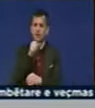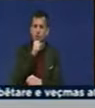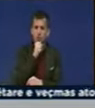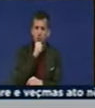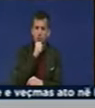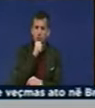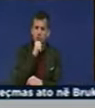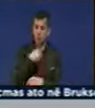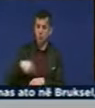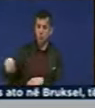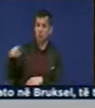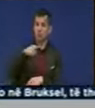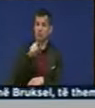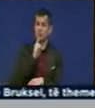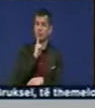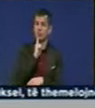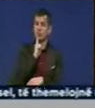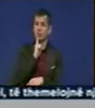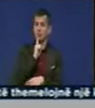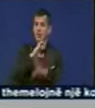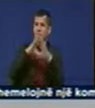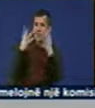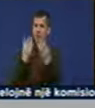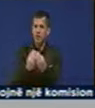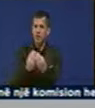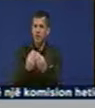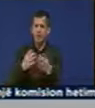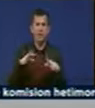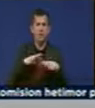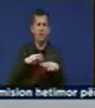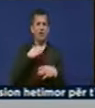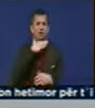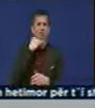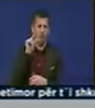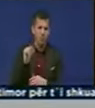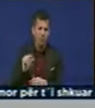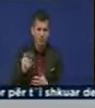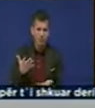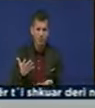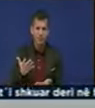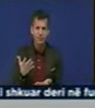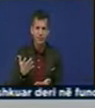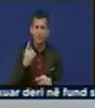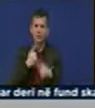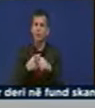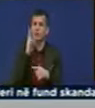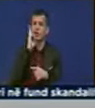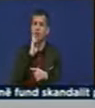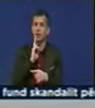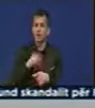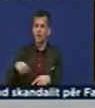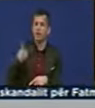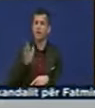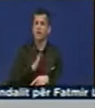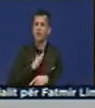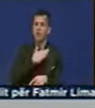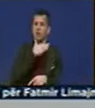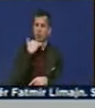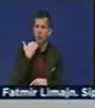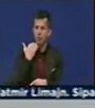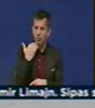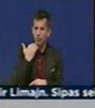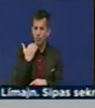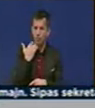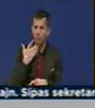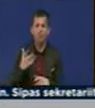të cilat sfidohen deri në mjerim me pensionet tepër të ulta për nenat të cilat rrezikojnë gjithçka në kërkim të